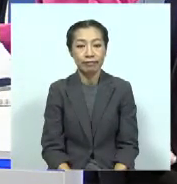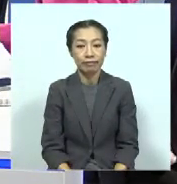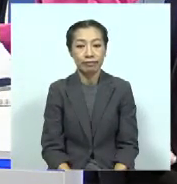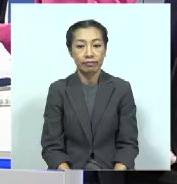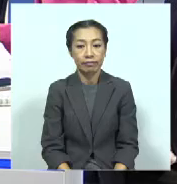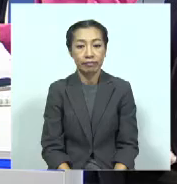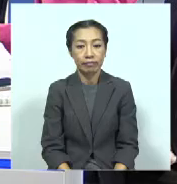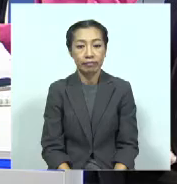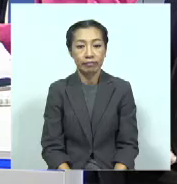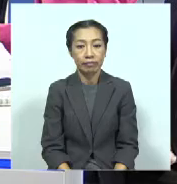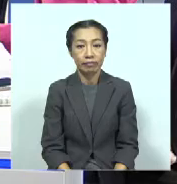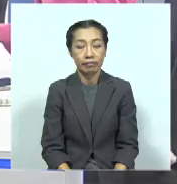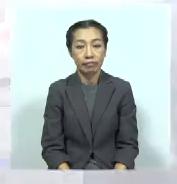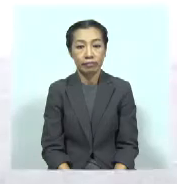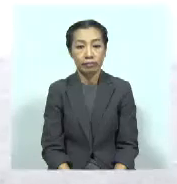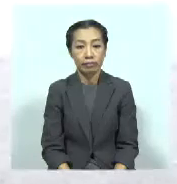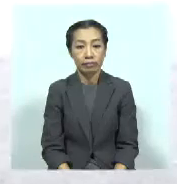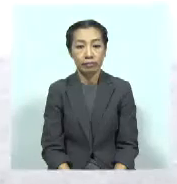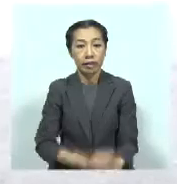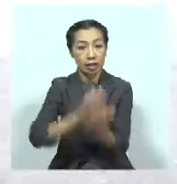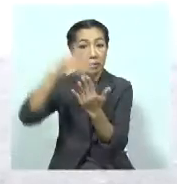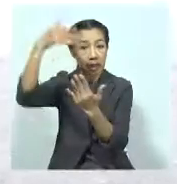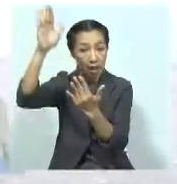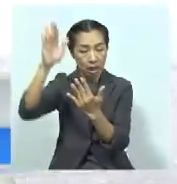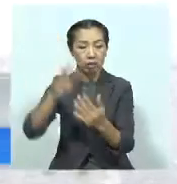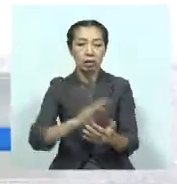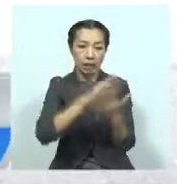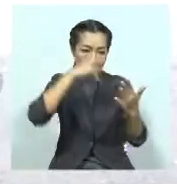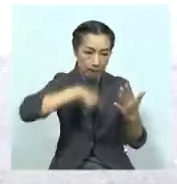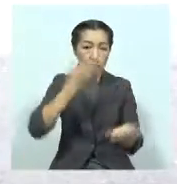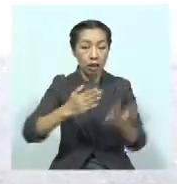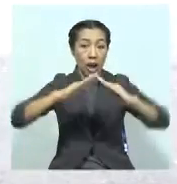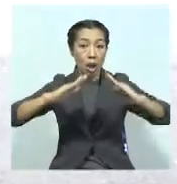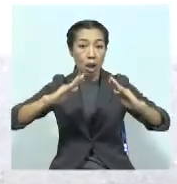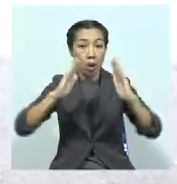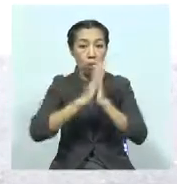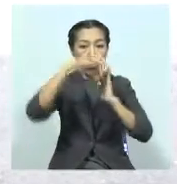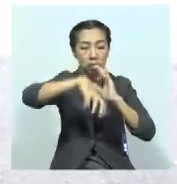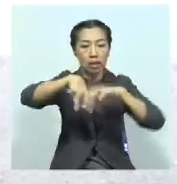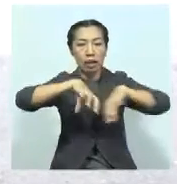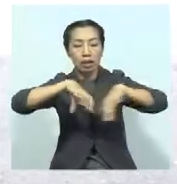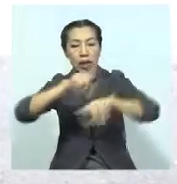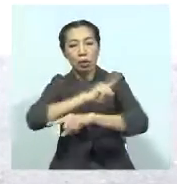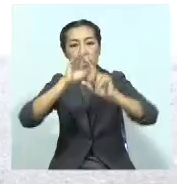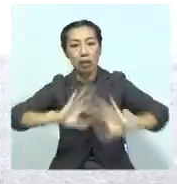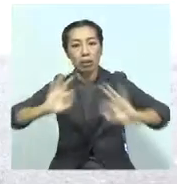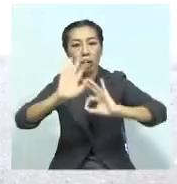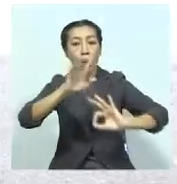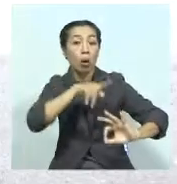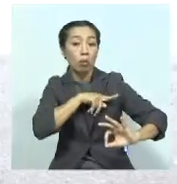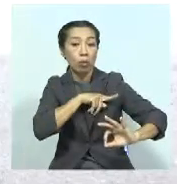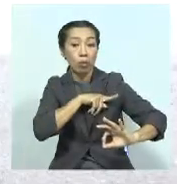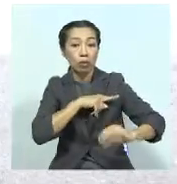คะซึ่งวัดนั้นในต่างประเทศและทั่วประเทศนะคะจะจัดกิจกรรมวันสำคัญทางพระพุทธศาสนา